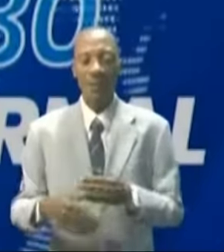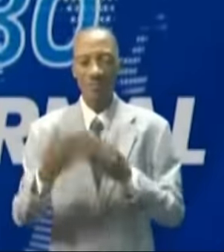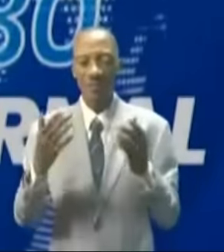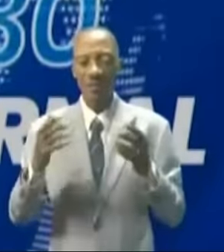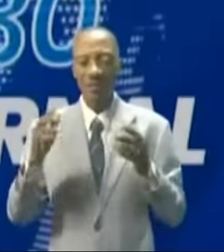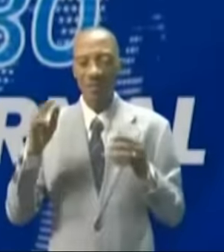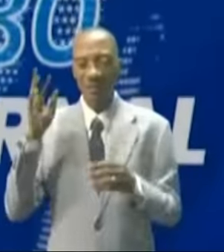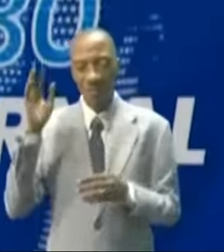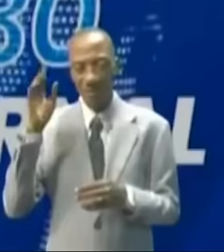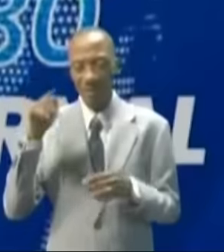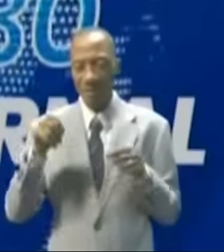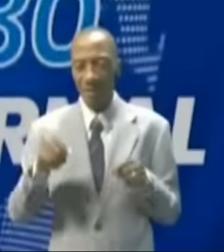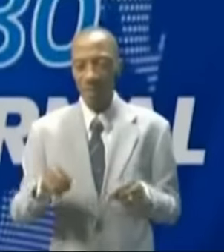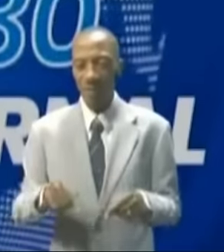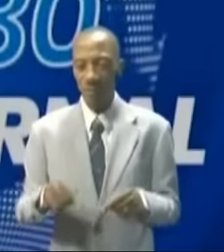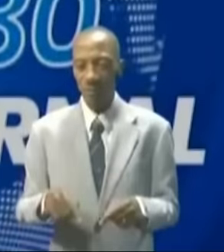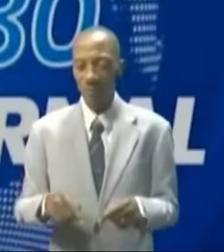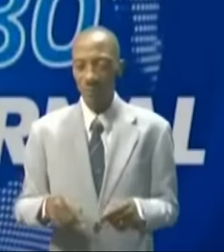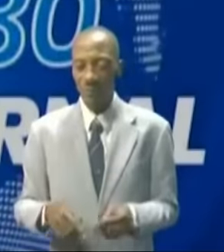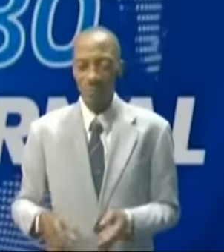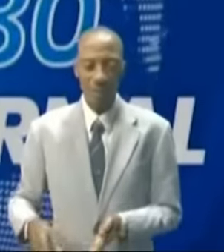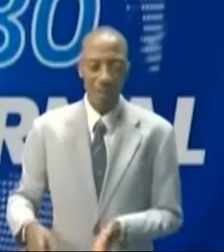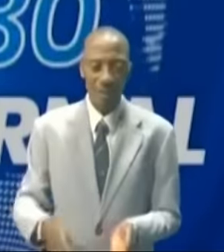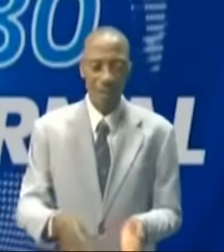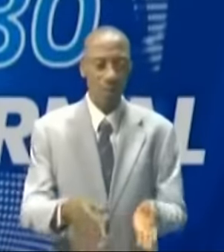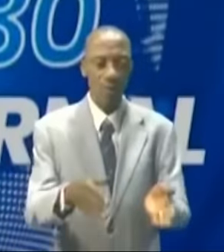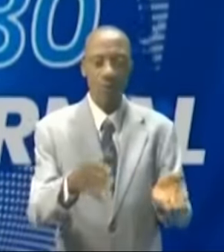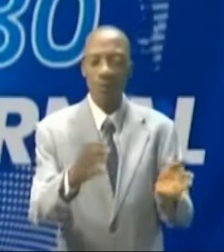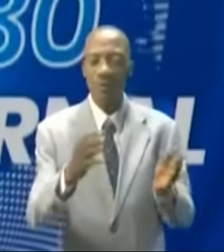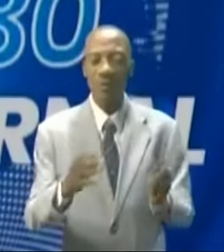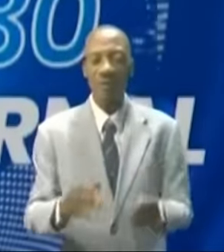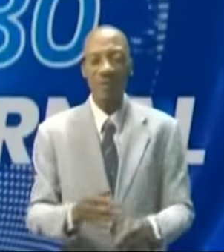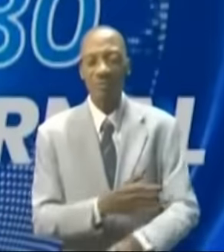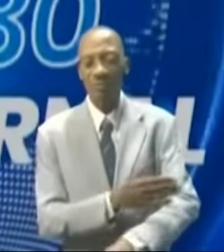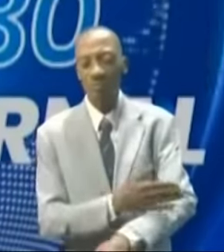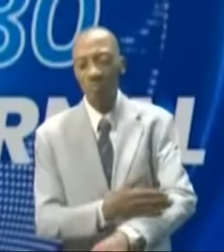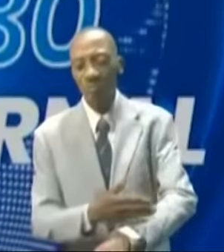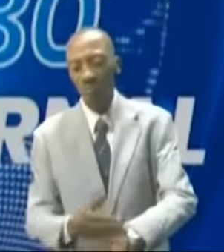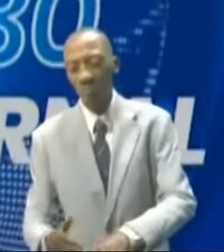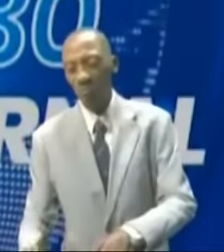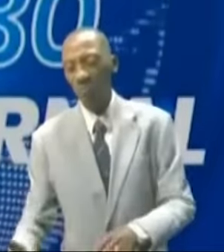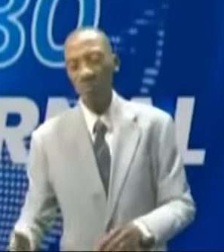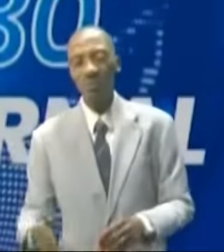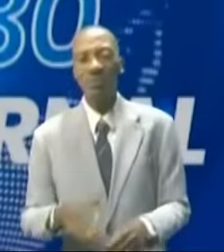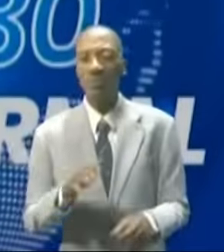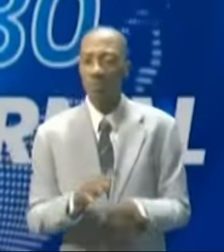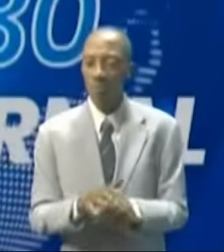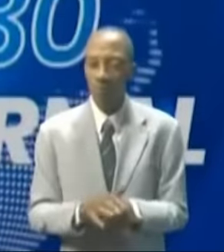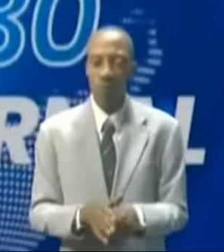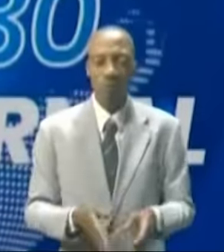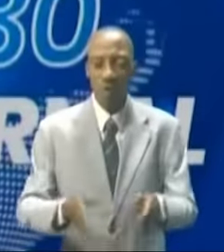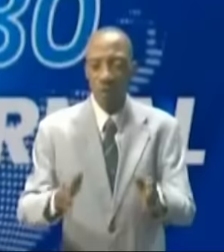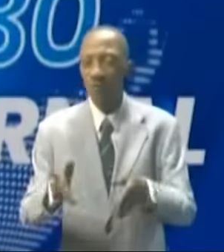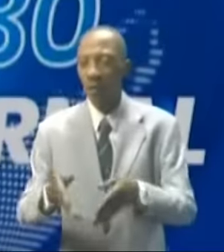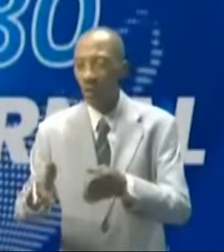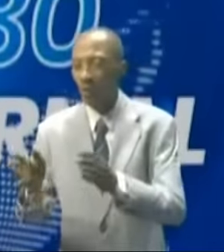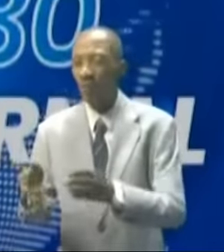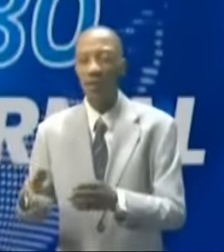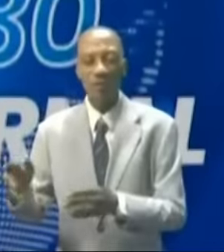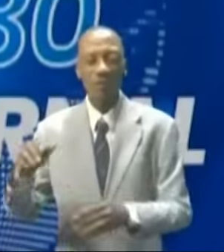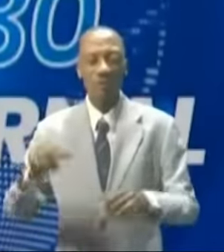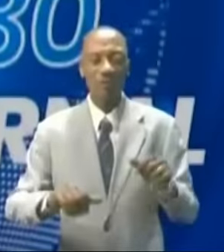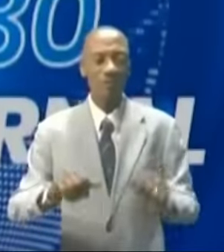évoluent bien. Le maire de cette ville a mis en place un atelier de menuiserie qui permet à la population